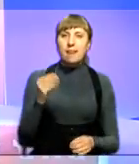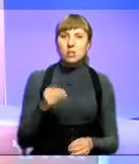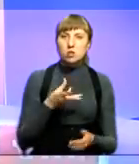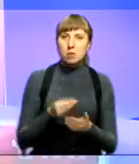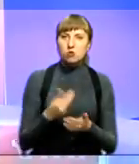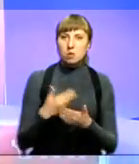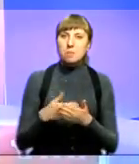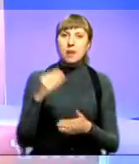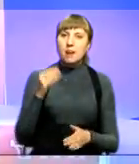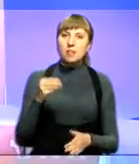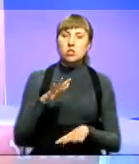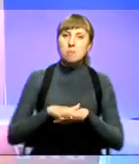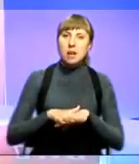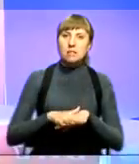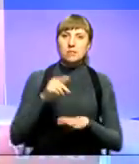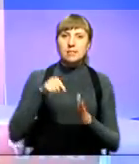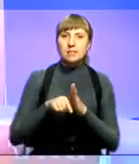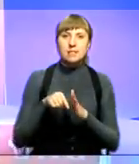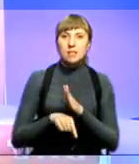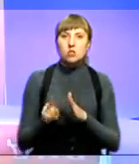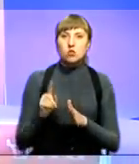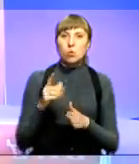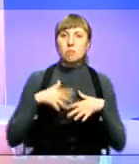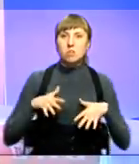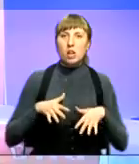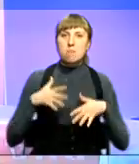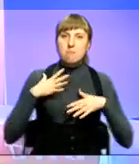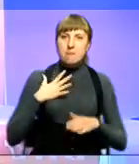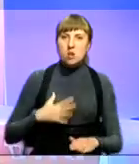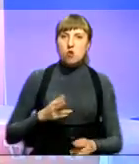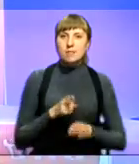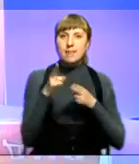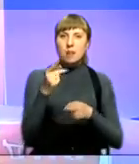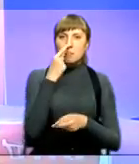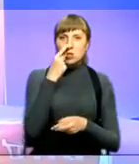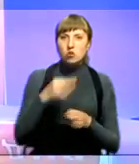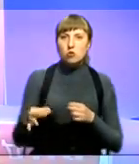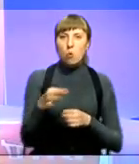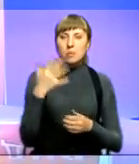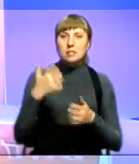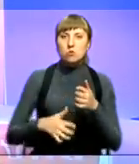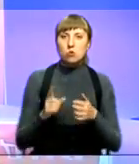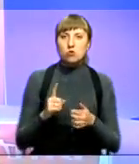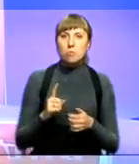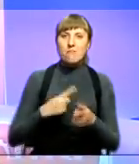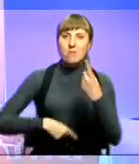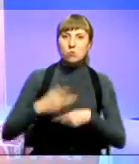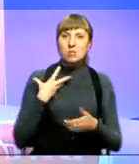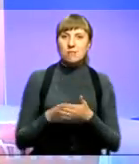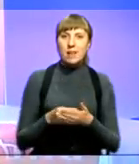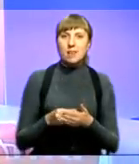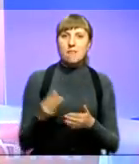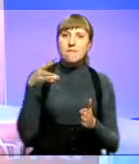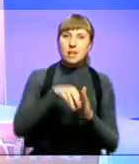ну, например, карточки банковские. Значит ли это, что крымчанам придется ехать в ближайшую область, Херсонскую, для того, чтобы вернуть свои депозитные